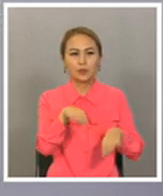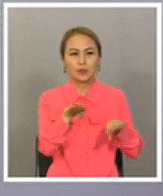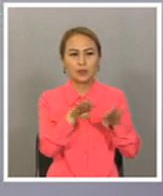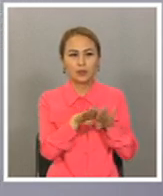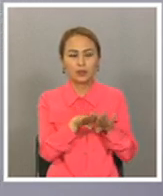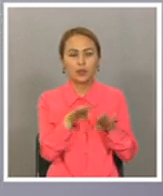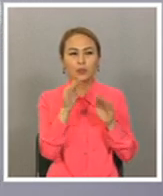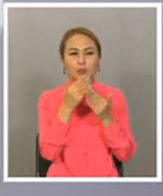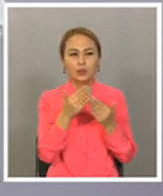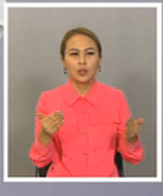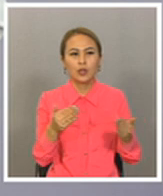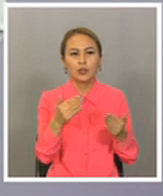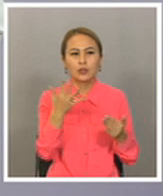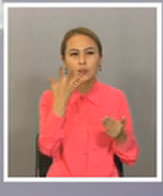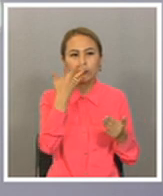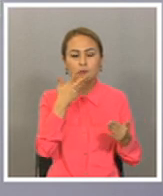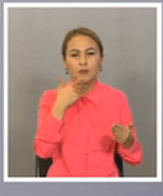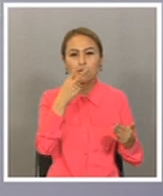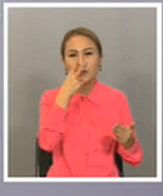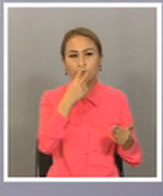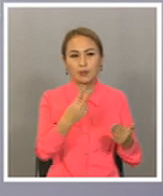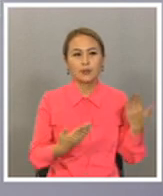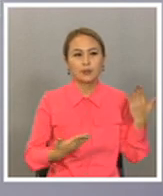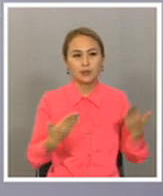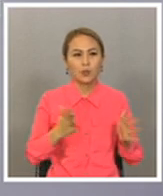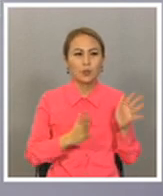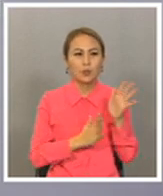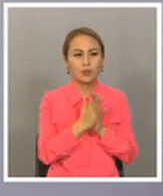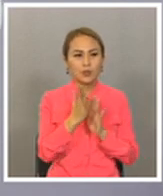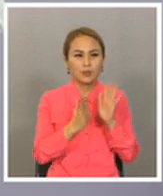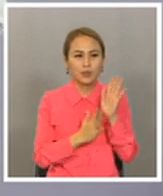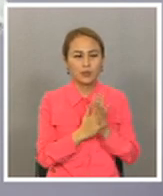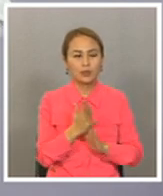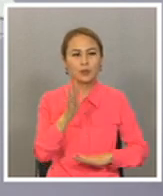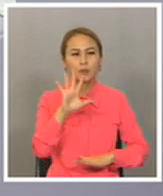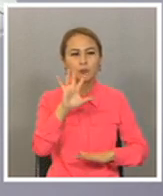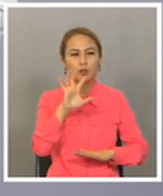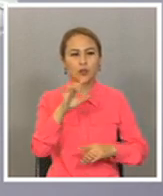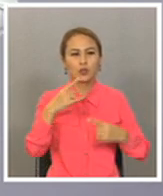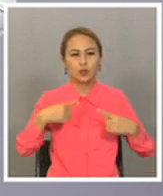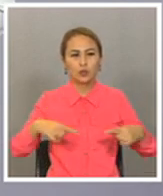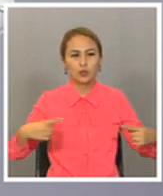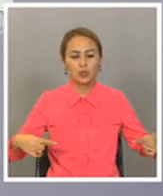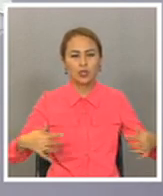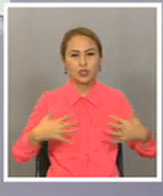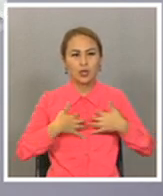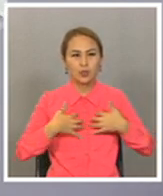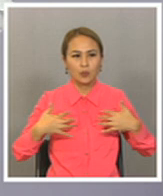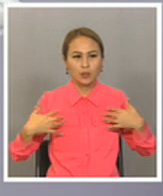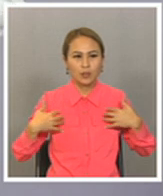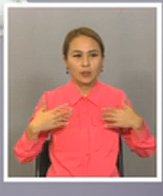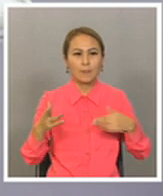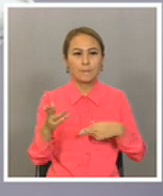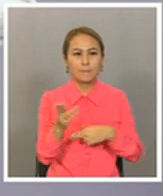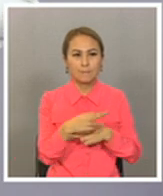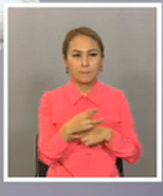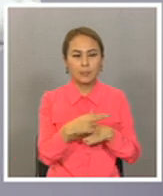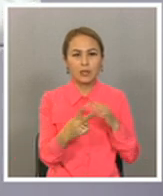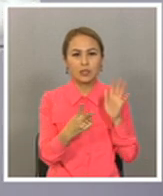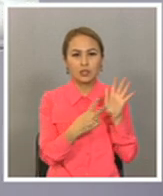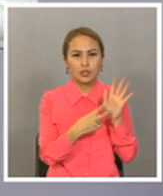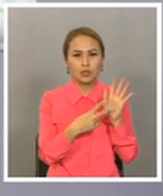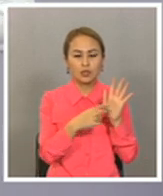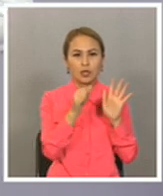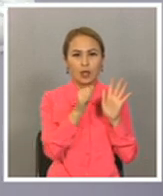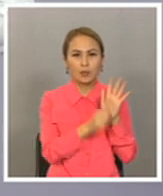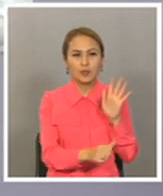мұнда түстеріне қарасаңыздар, өсімдіктердің 500 түрі, жануарлар мен балықтардың 769